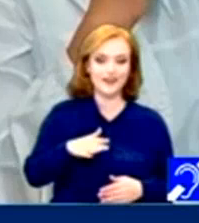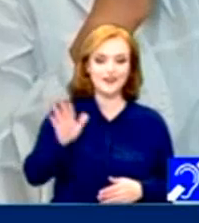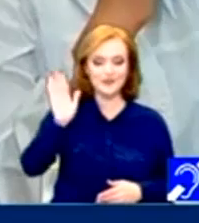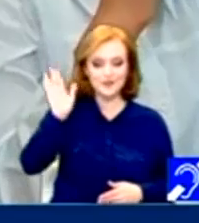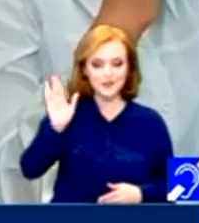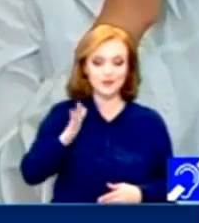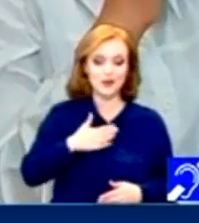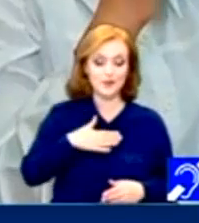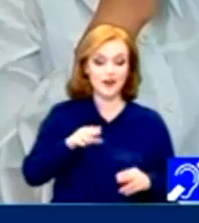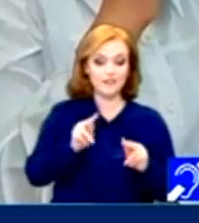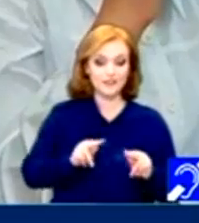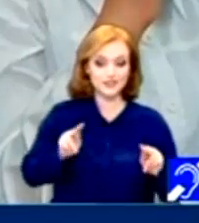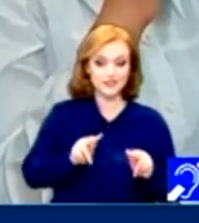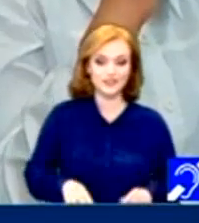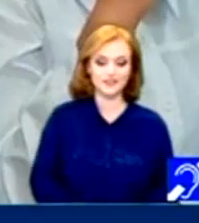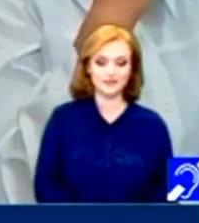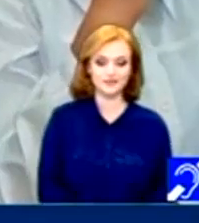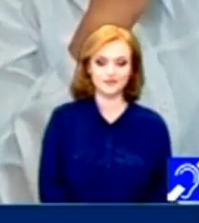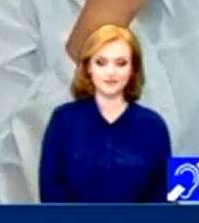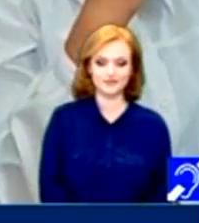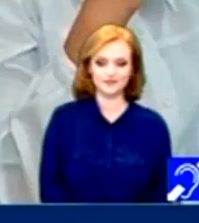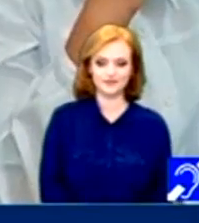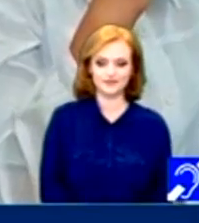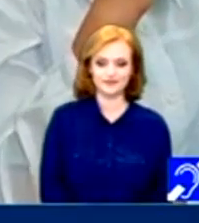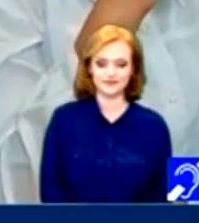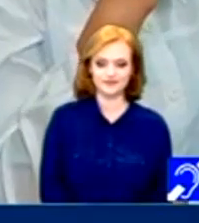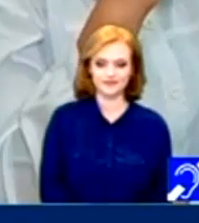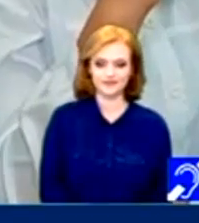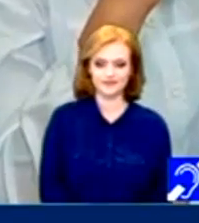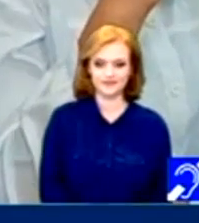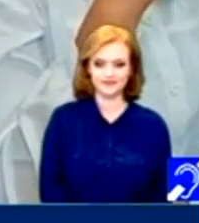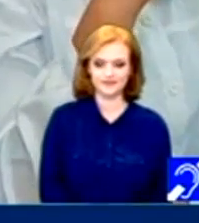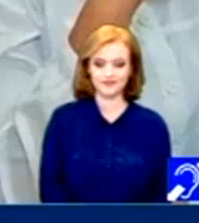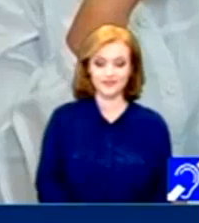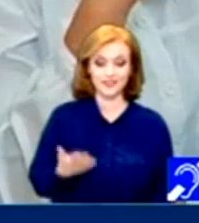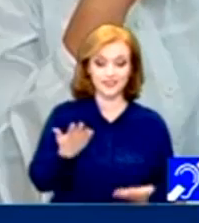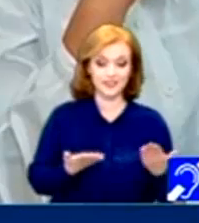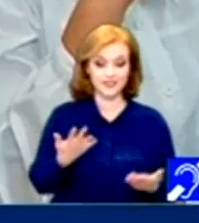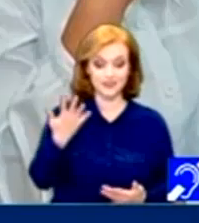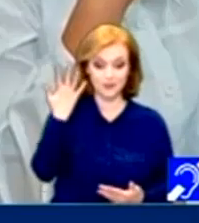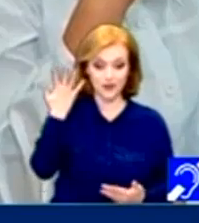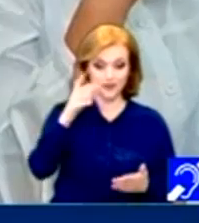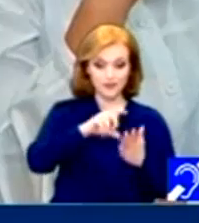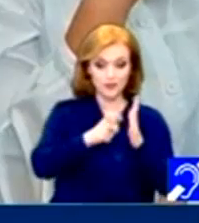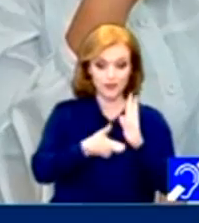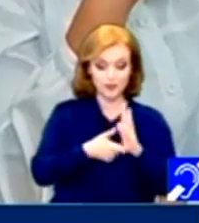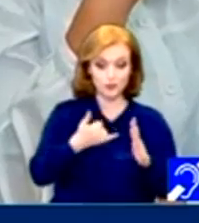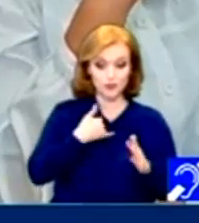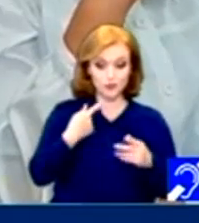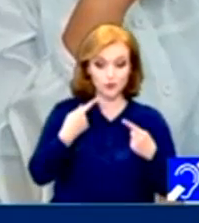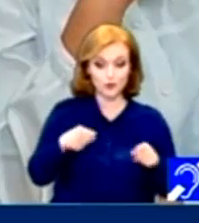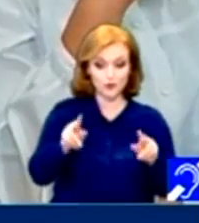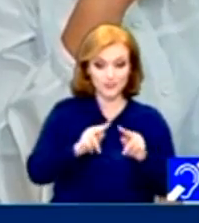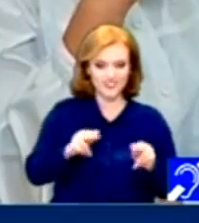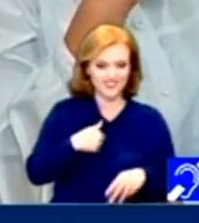iubită Maria și că dacă în clasa 5-a o să avem alt profesor, eu